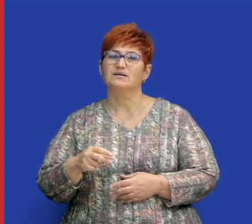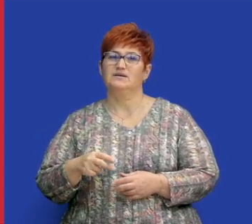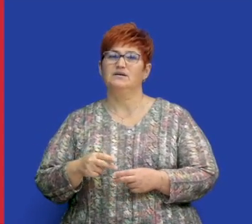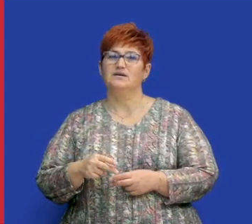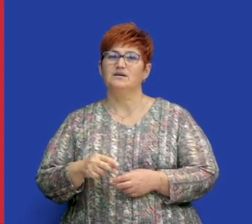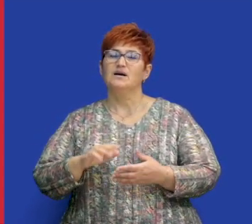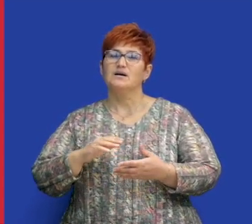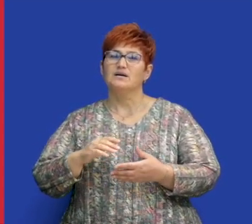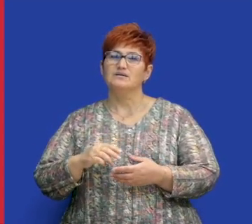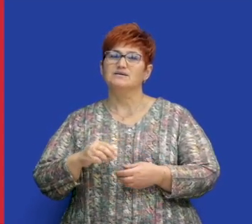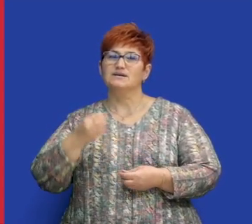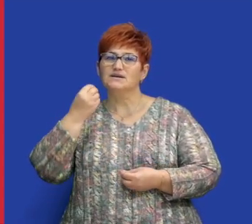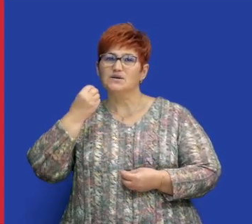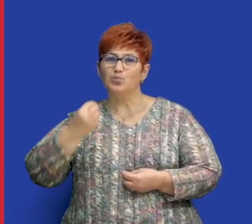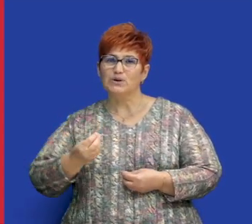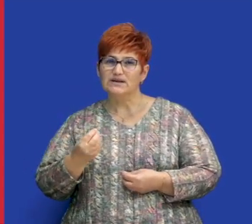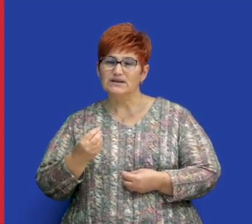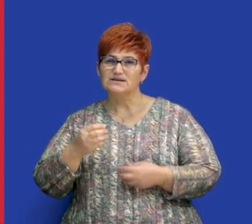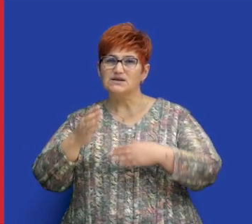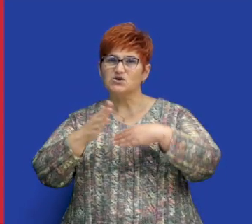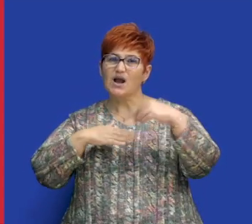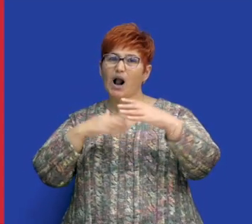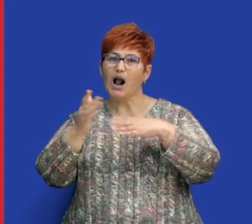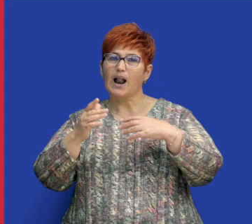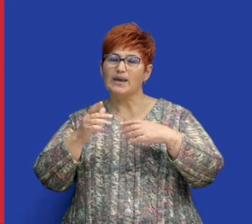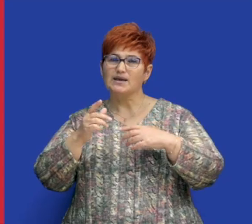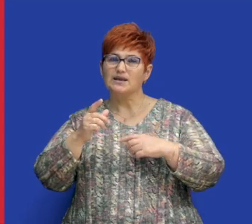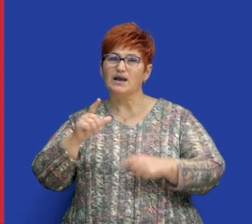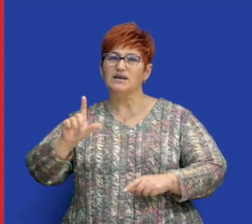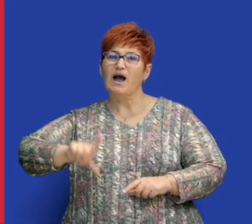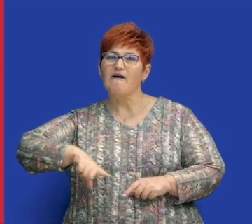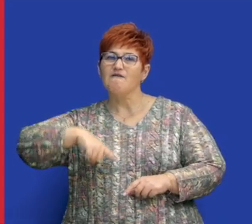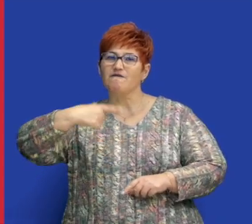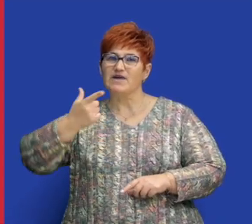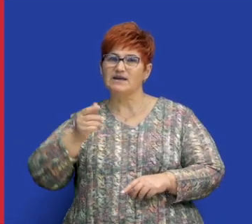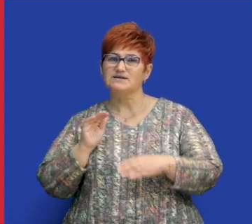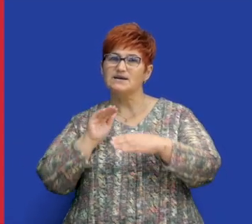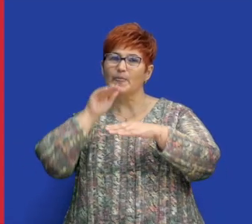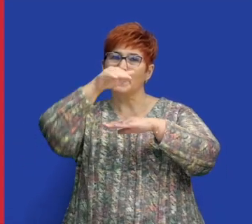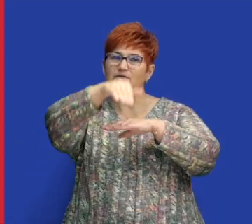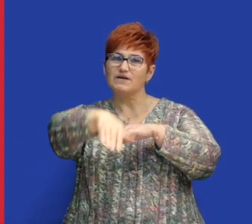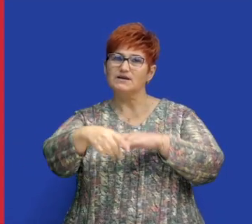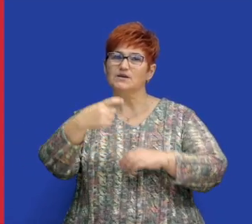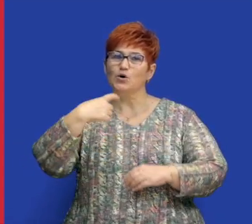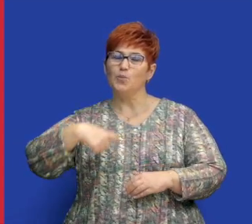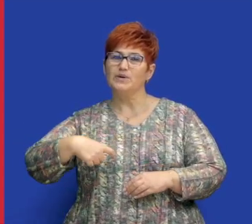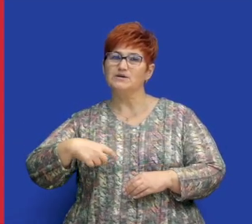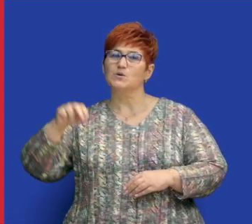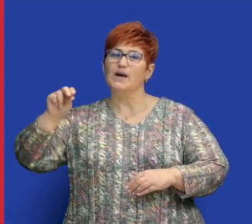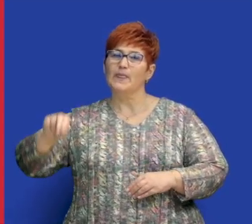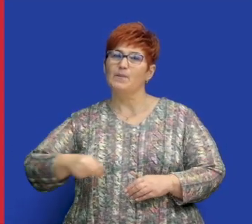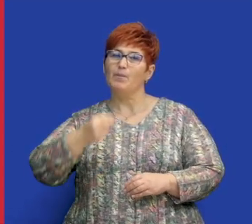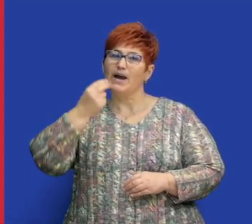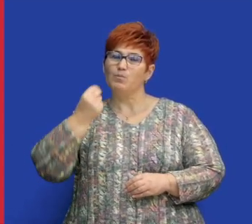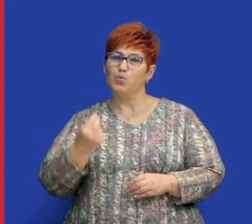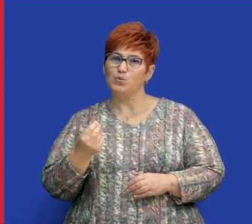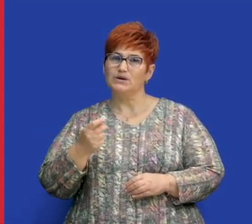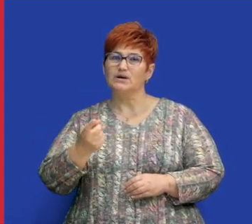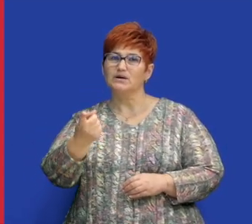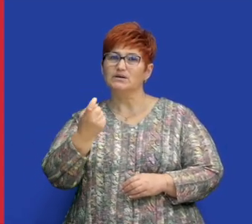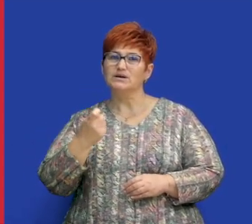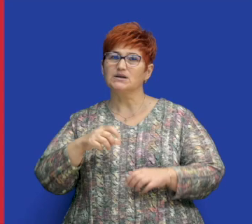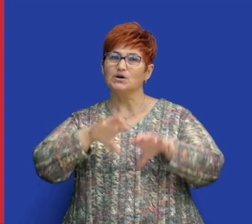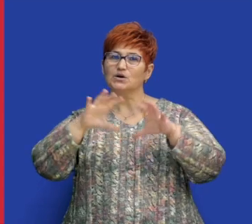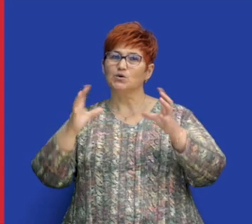másodpercre tudják a tészták főzési idejét. Mindig lefedve, tűzforrón tálalják. A reszelt sajtot és mártást külön